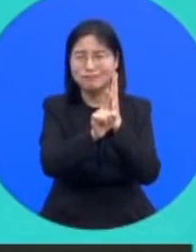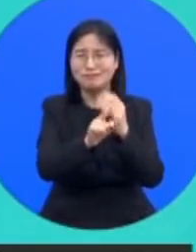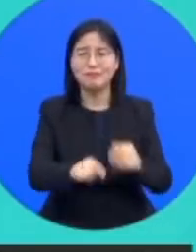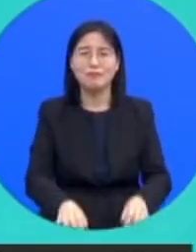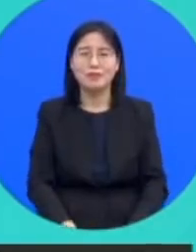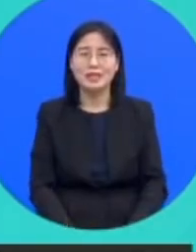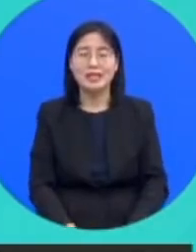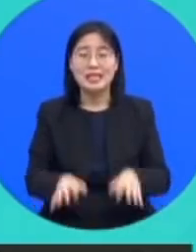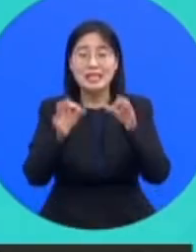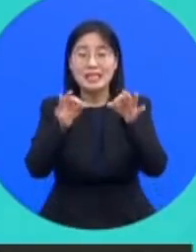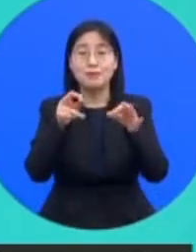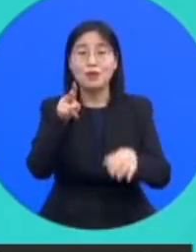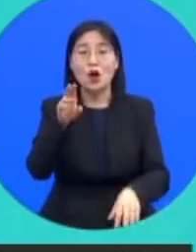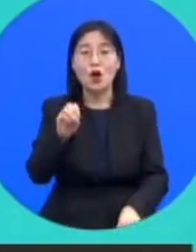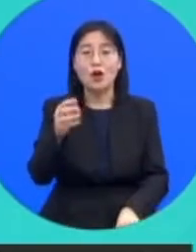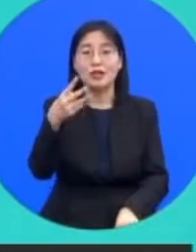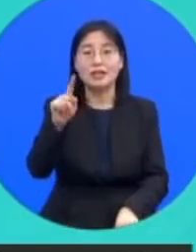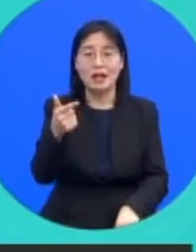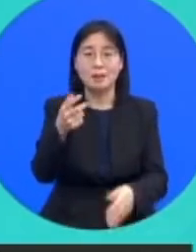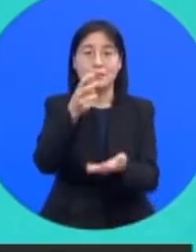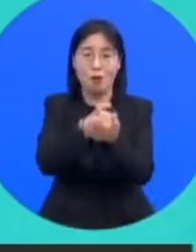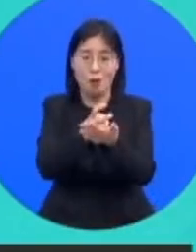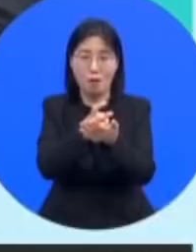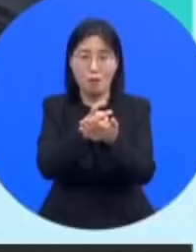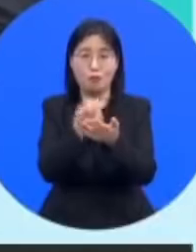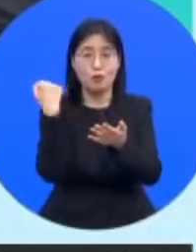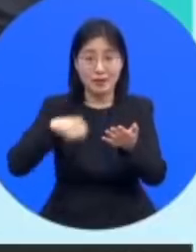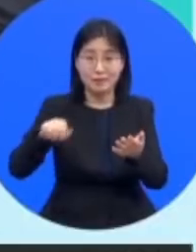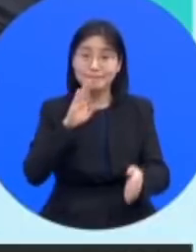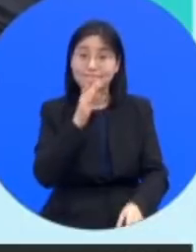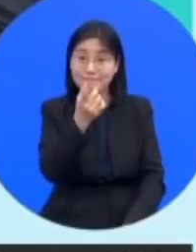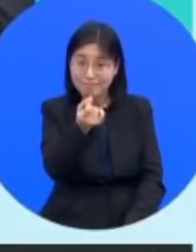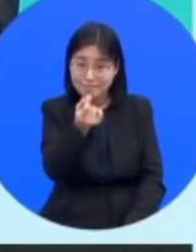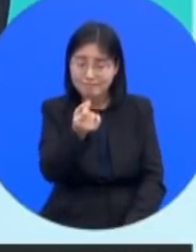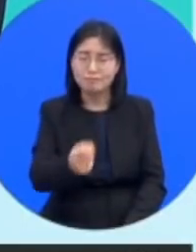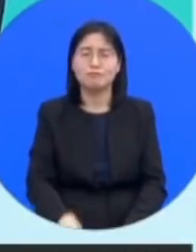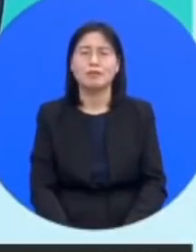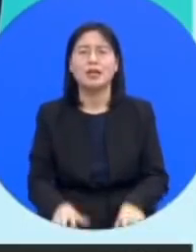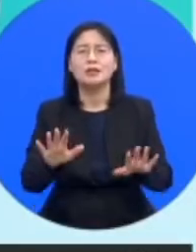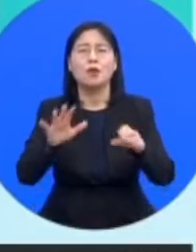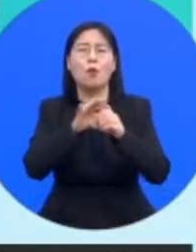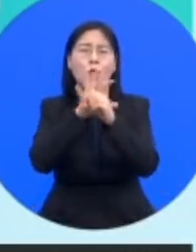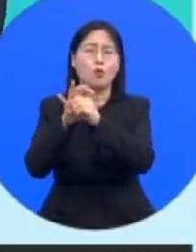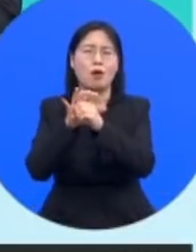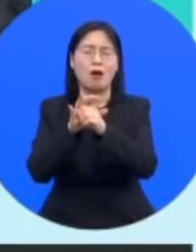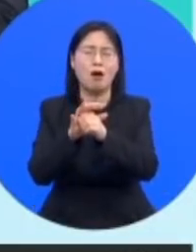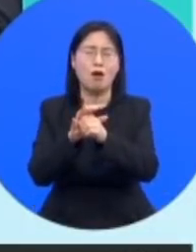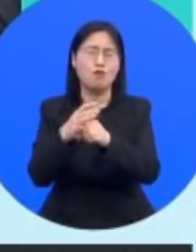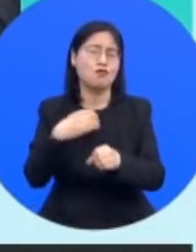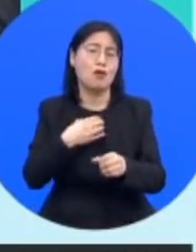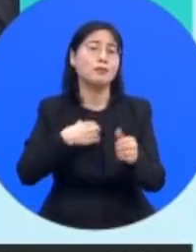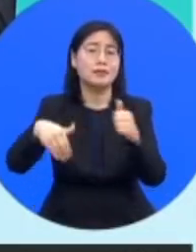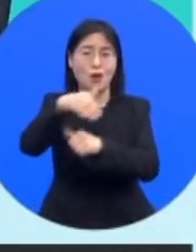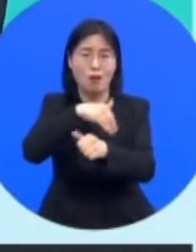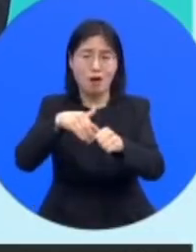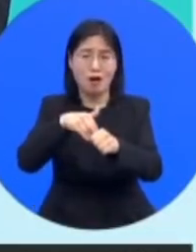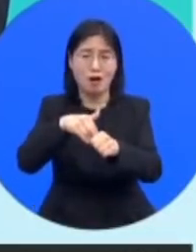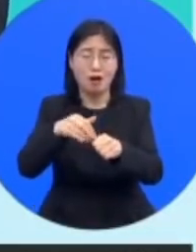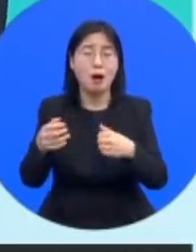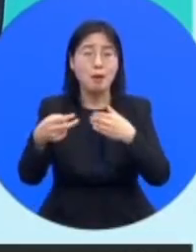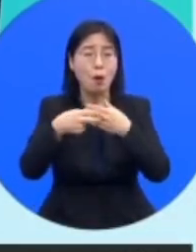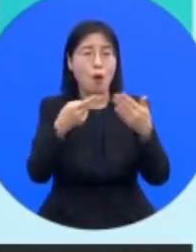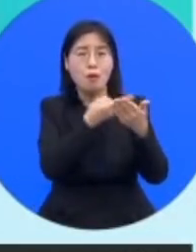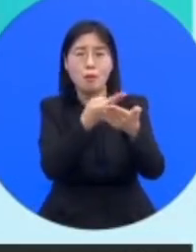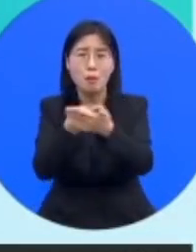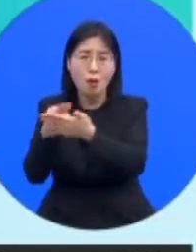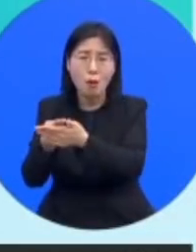김영란법 에도 이 저촉되는 걸로 알고 있는데 상식적으로 지금 코로나 1구 상황이고 어느 국민이나 병상이 모잘라서